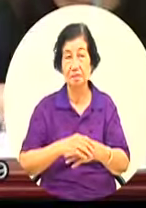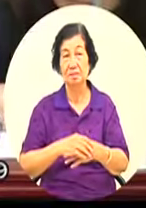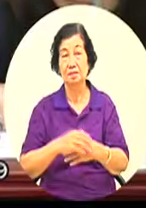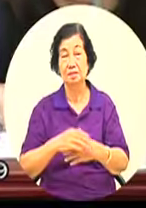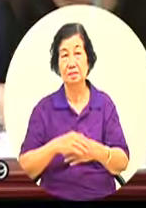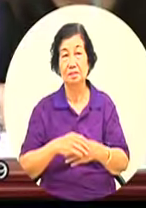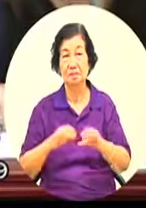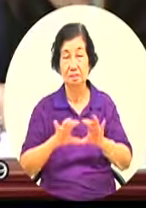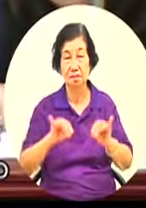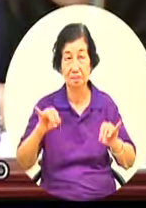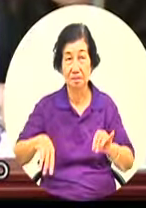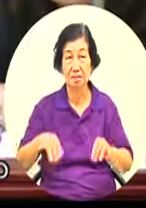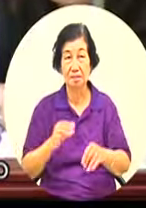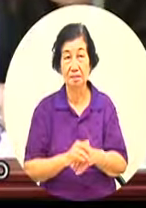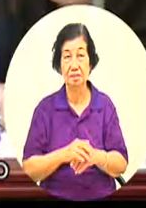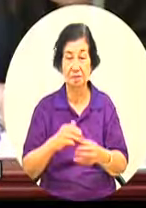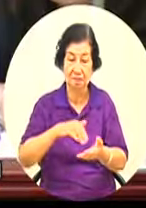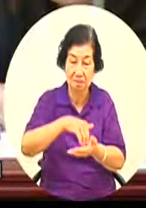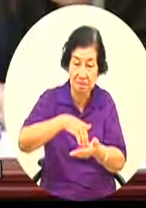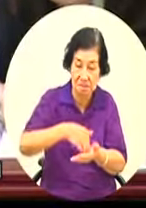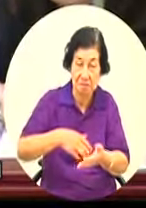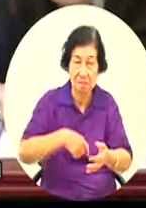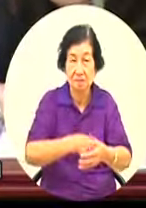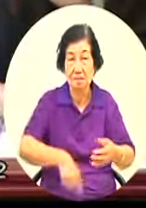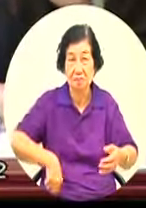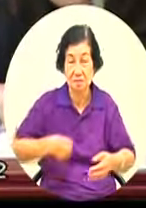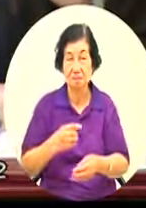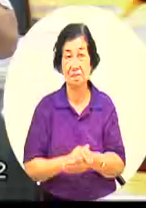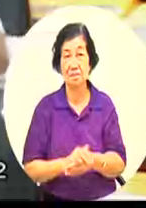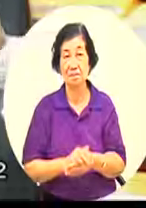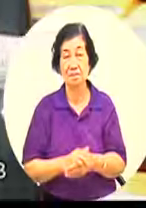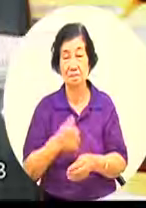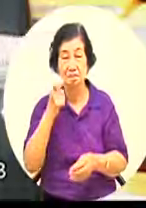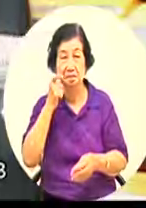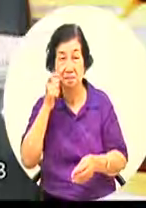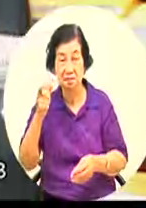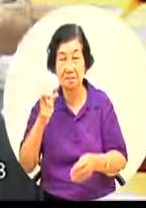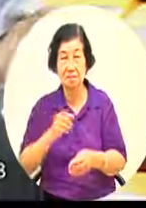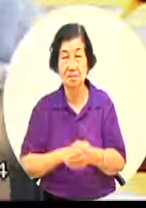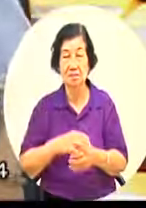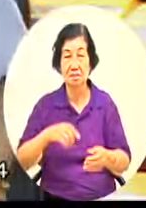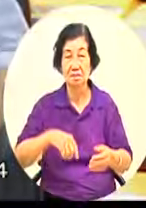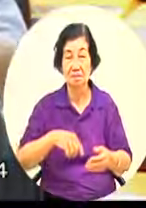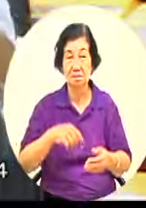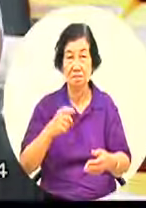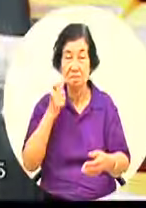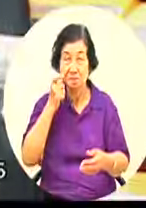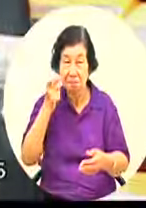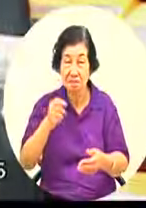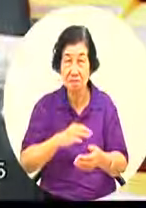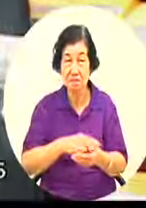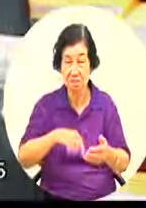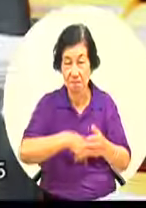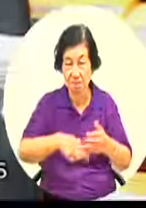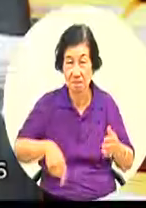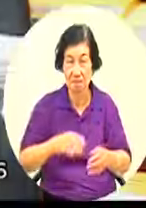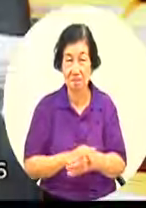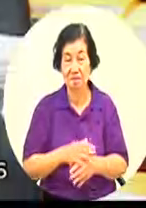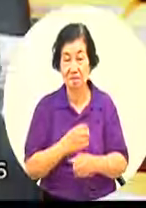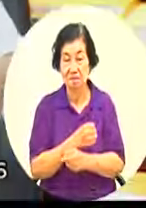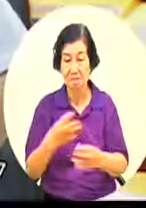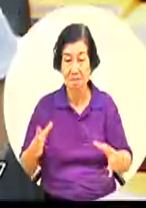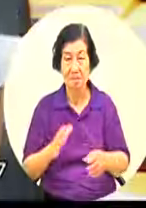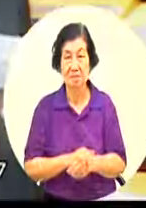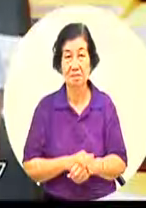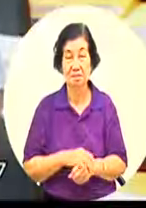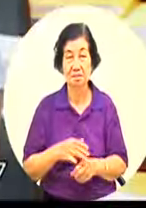上面， 我插嘴一下，是软体啦，不是硬体啦。都啊好，哎，都啊亚洲新山区，他不小心多里湾的，在我